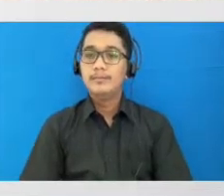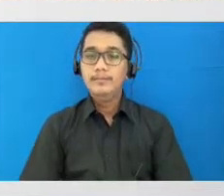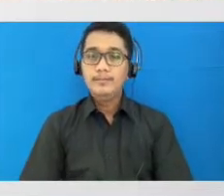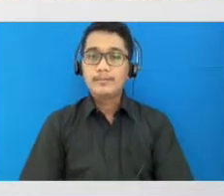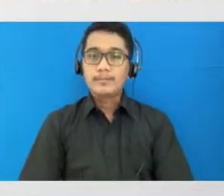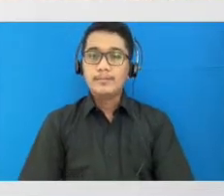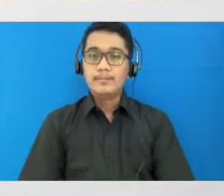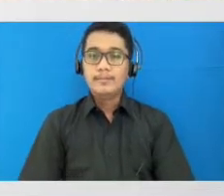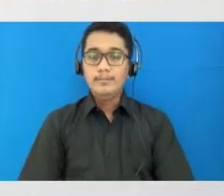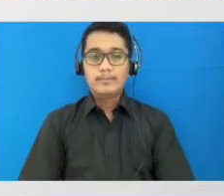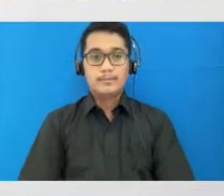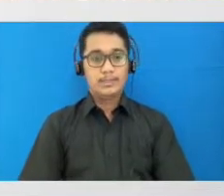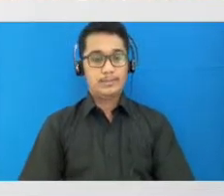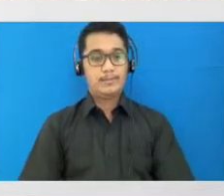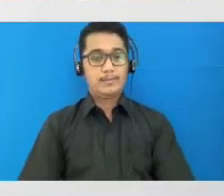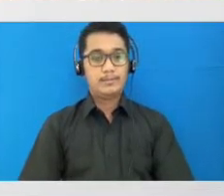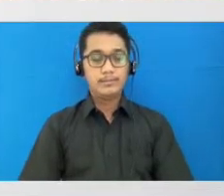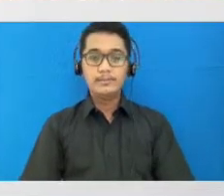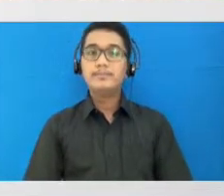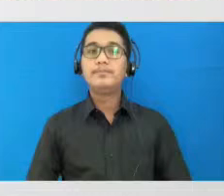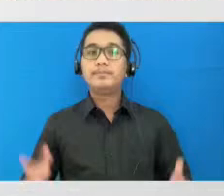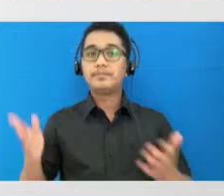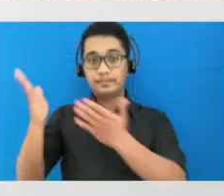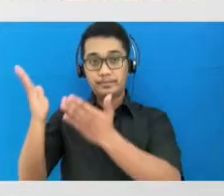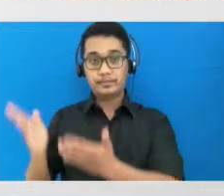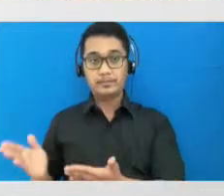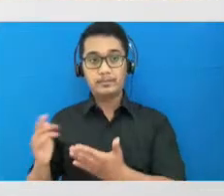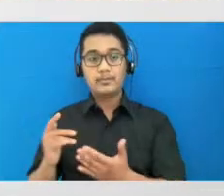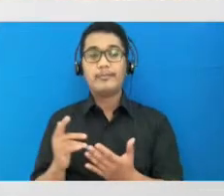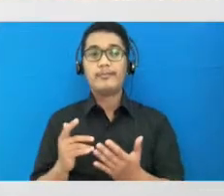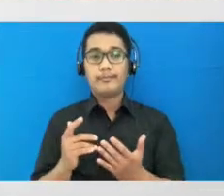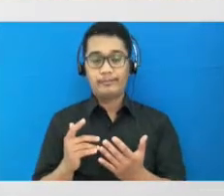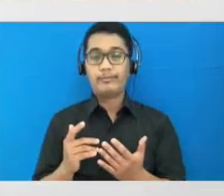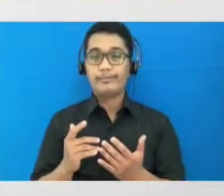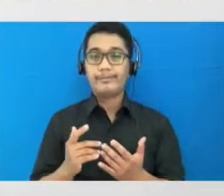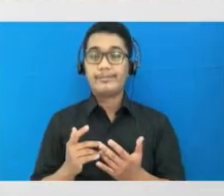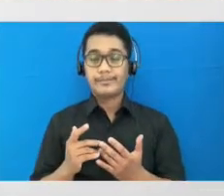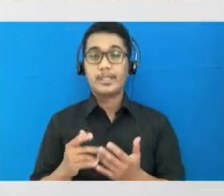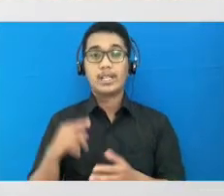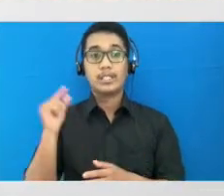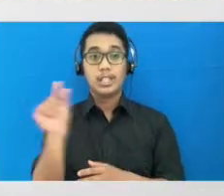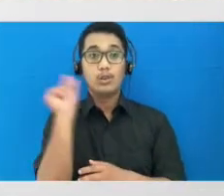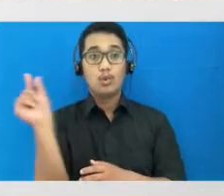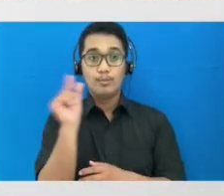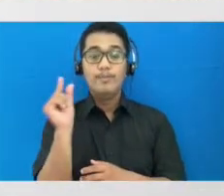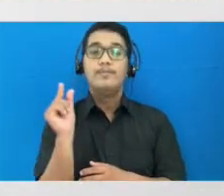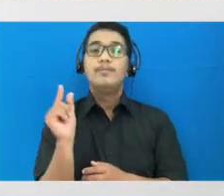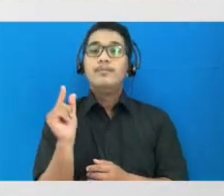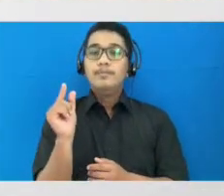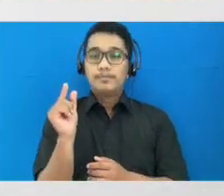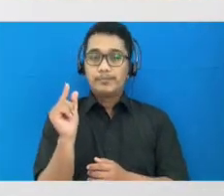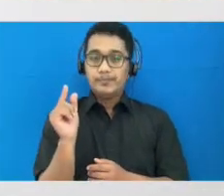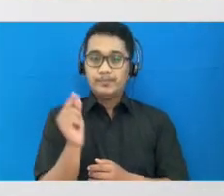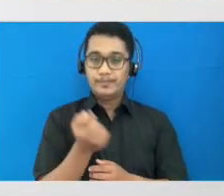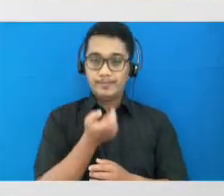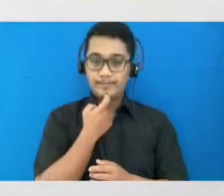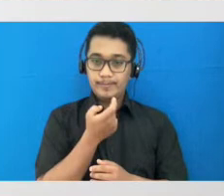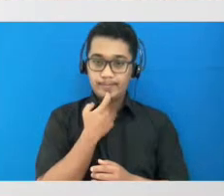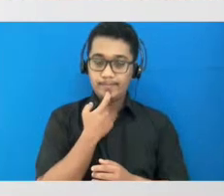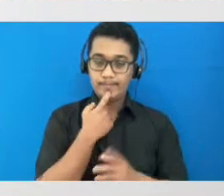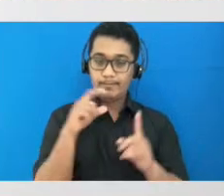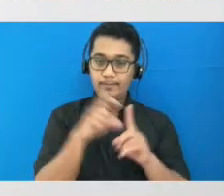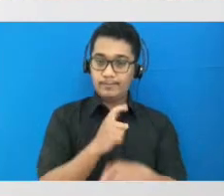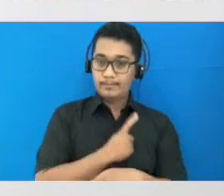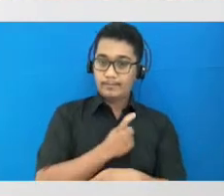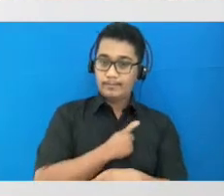Oke, kalau ini role jurnalis yang seperti yang sebenarnya pada umumnya ya, tapi terkait data pribadi